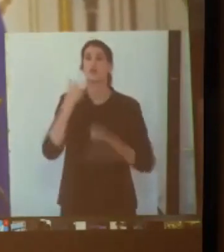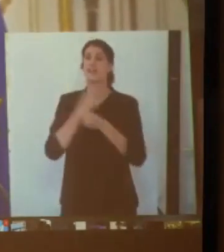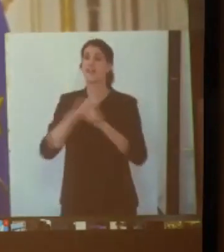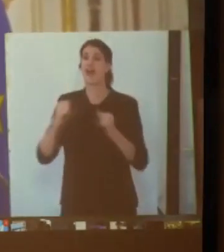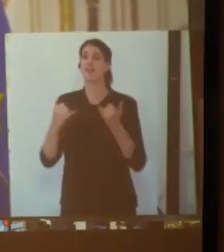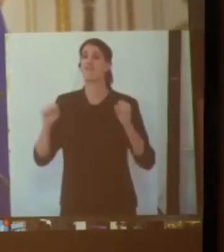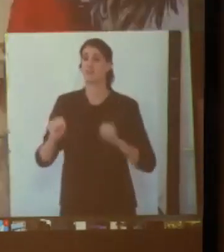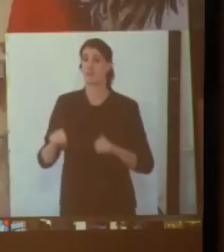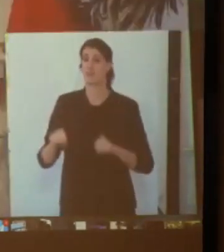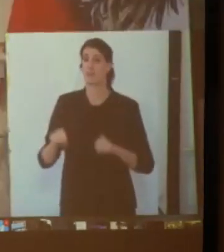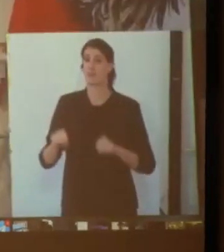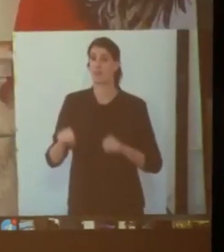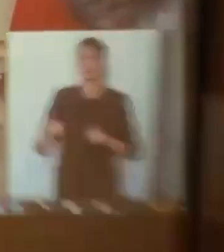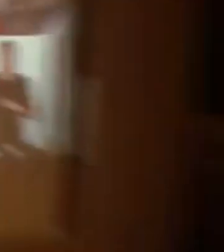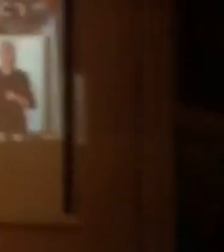wie notwendig.